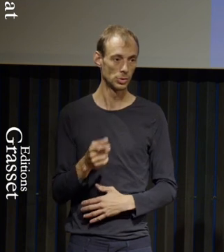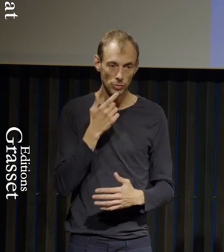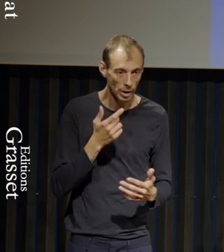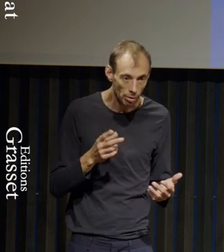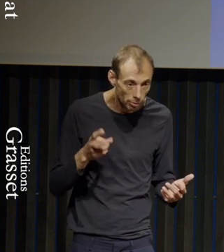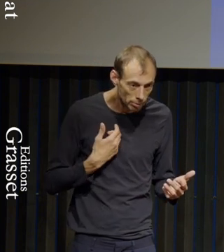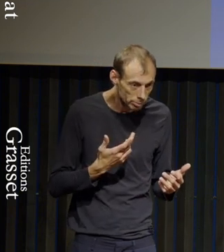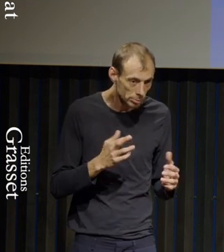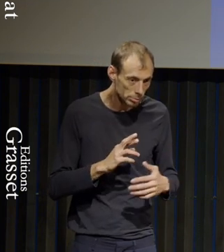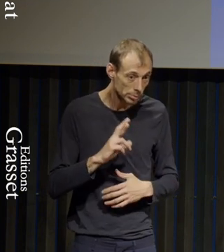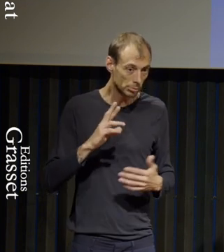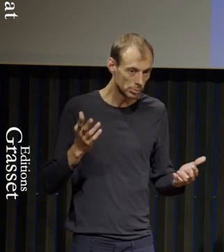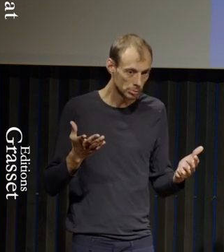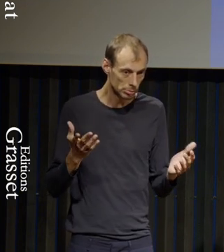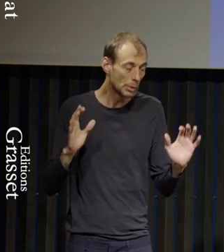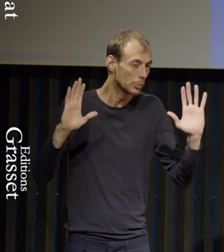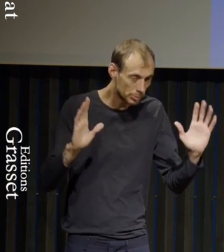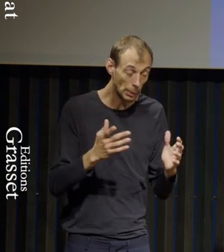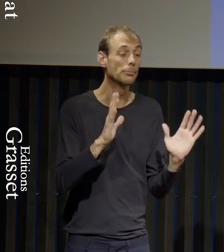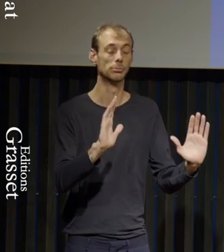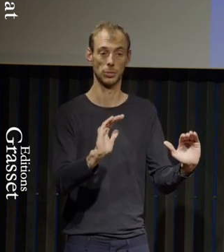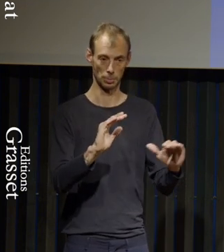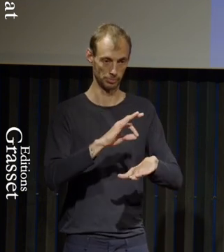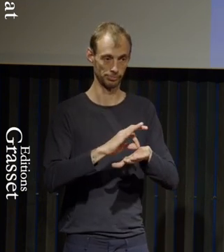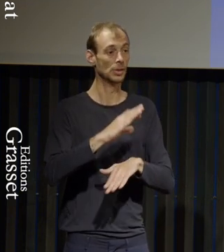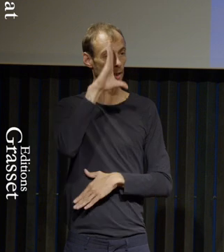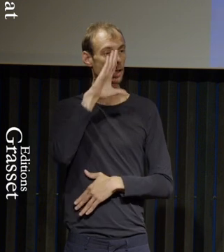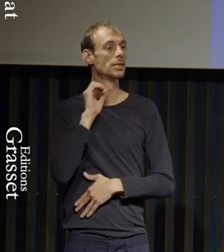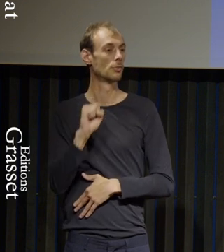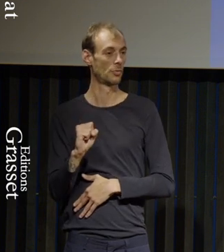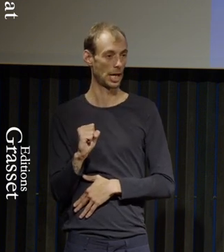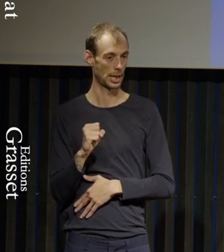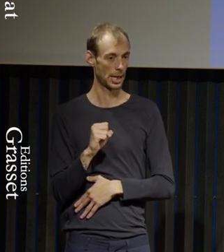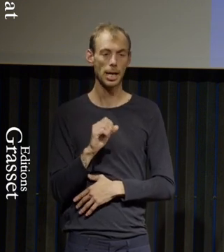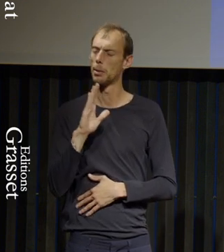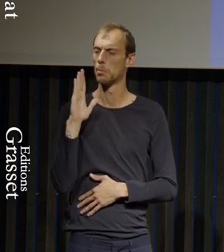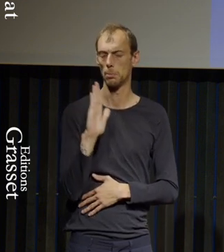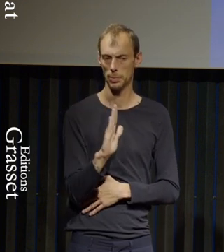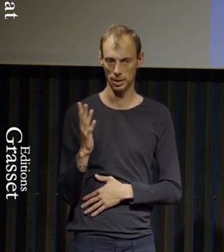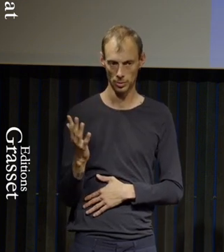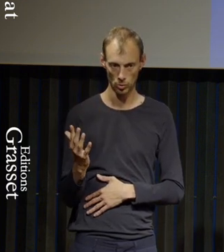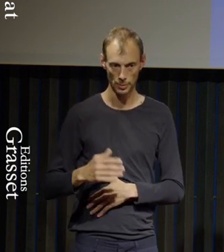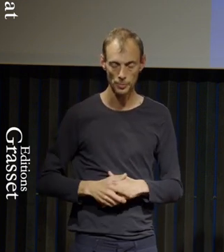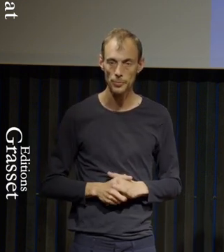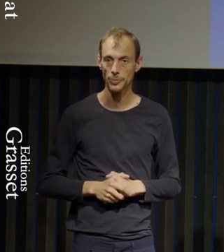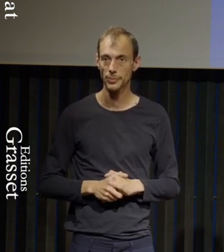étonnant. Cette schizophrénie, elle est caractérisée justement par une forme de dislocation